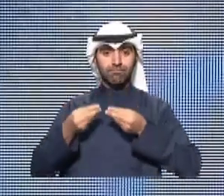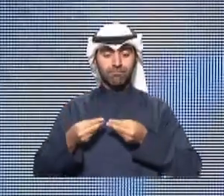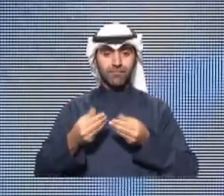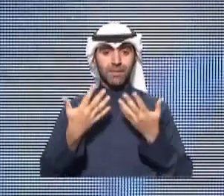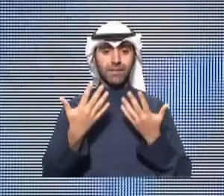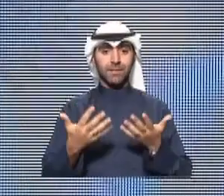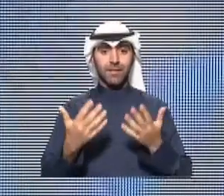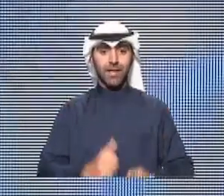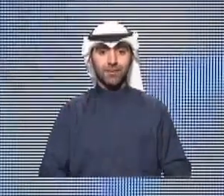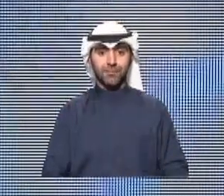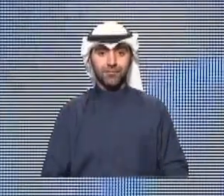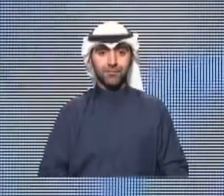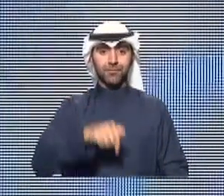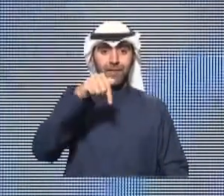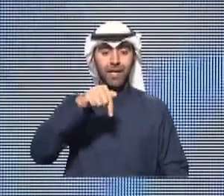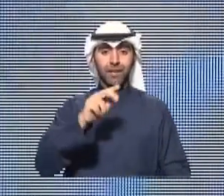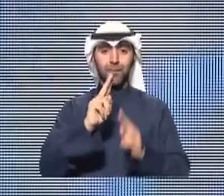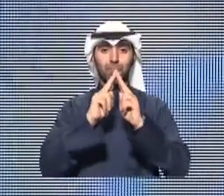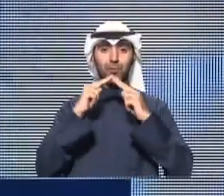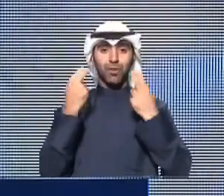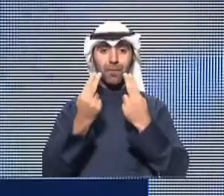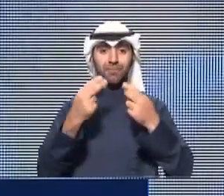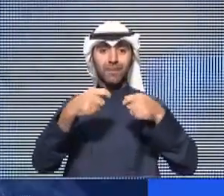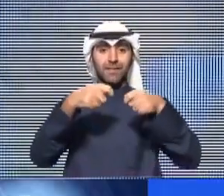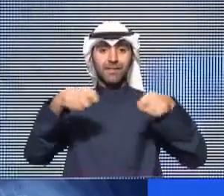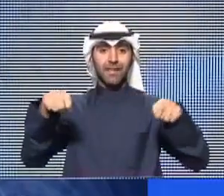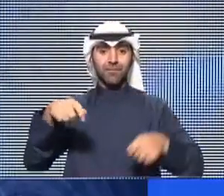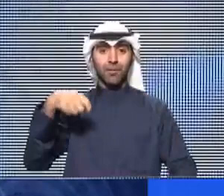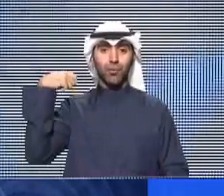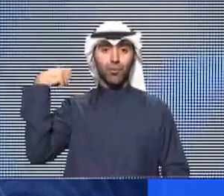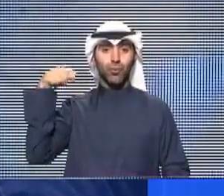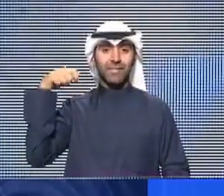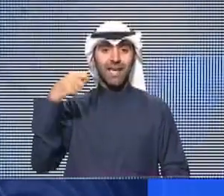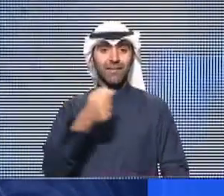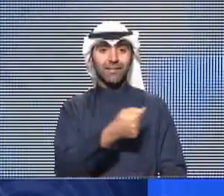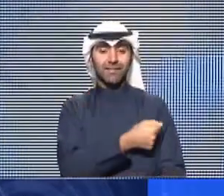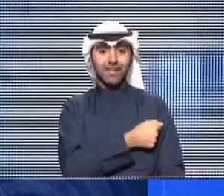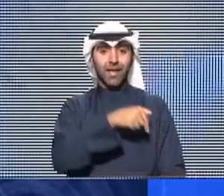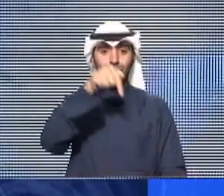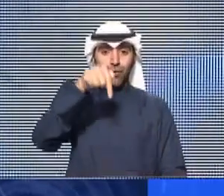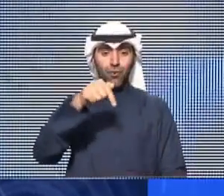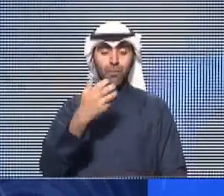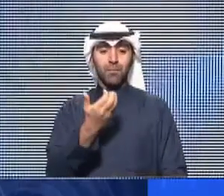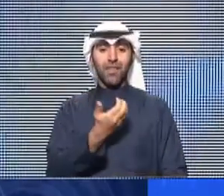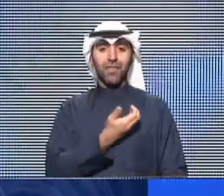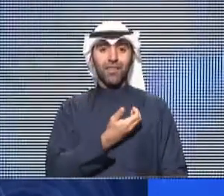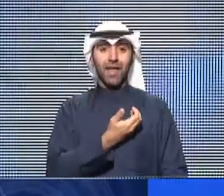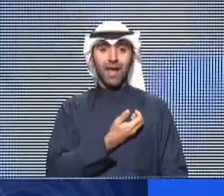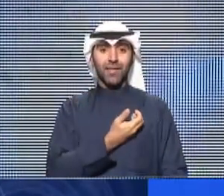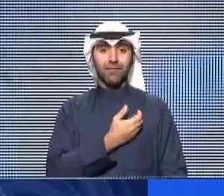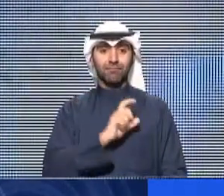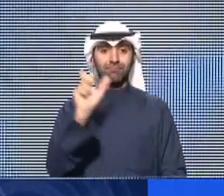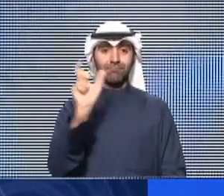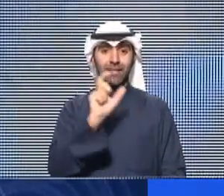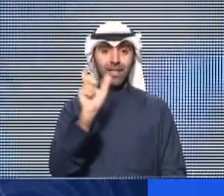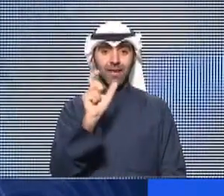المتجدد وفي هذا المؤتمر الصحفي اليومي الذي تقيمه وزارة الصحة. اليوم هو الثلاثاء الموافق الرابع